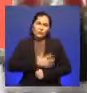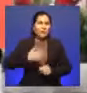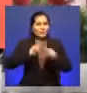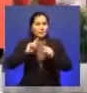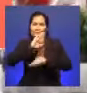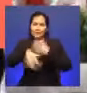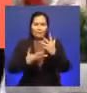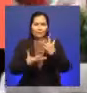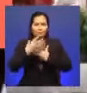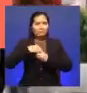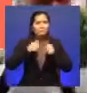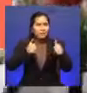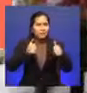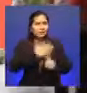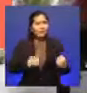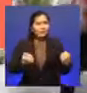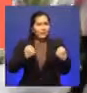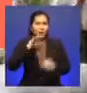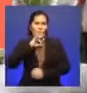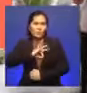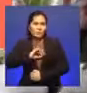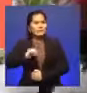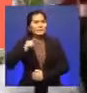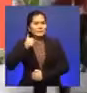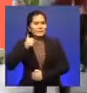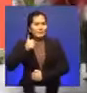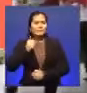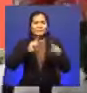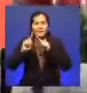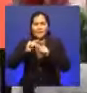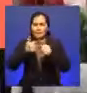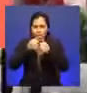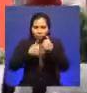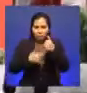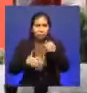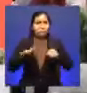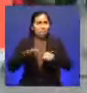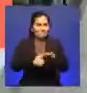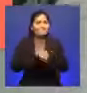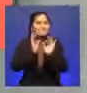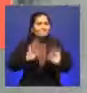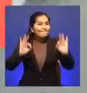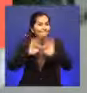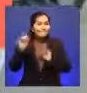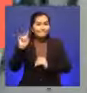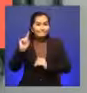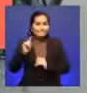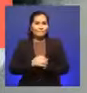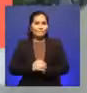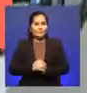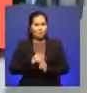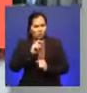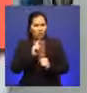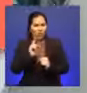าพไม่ว่าจะเป็นทางร่างกายหรือจิตใจที่ดีพร้อมสมบูรณ์จำเป็นที่จะต้องมีความเป็นธร